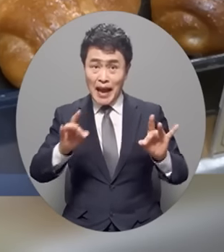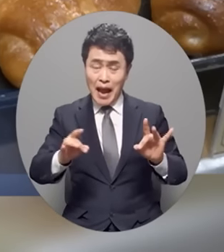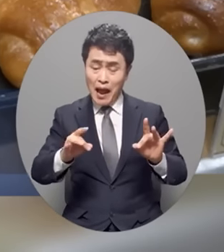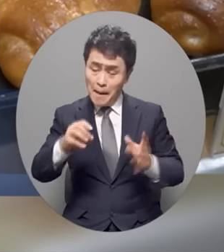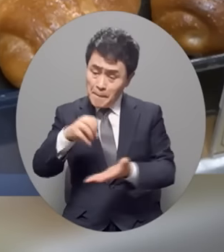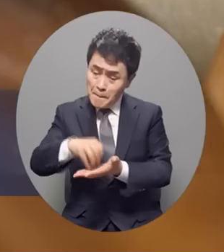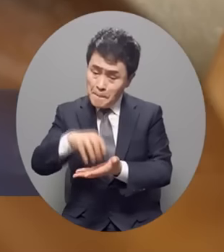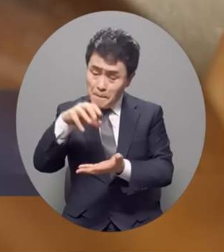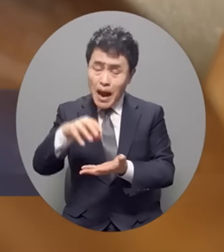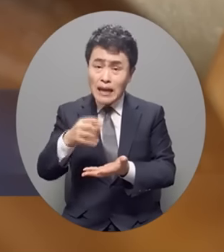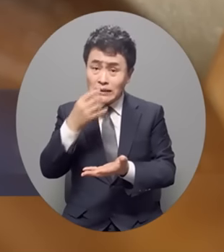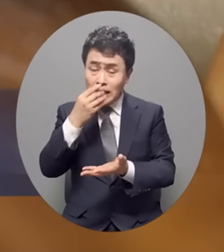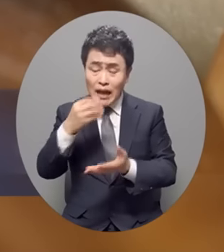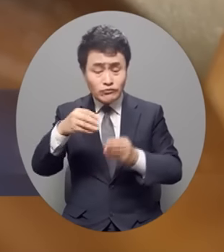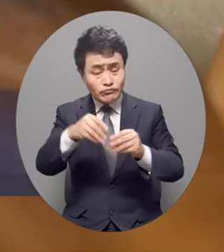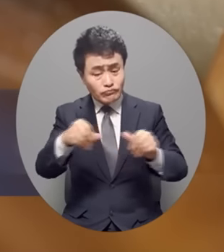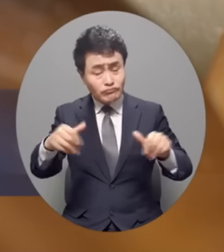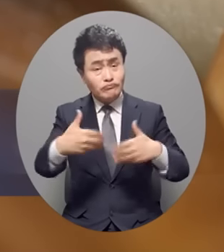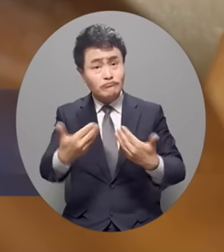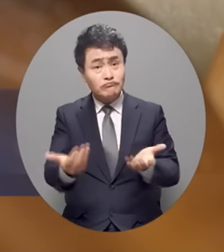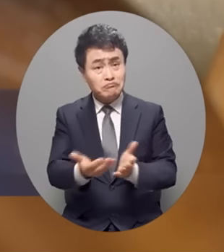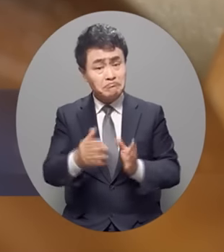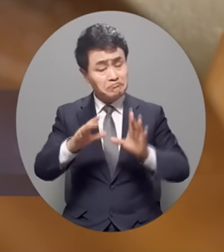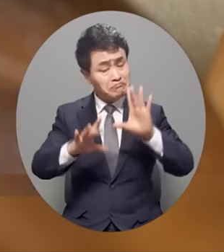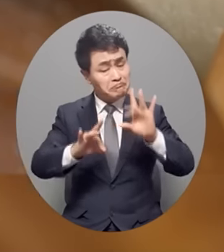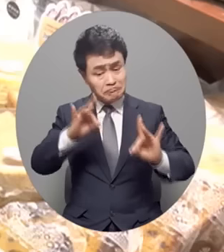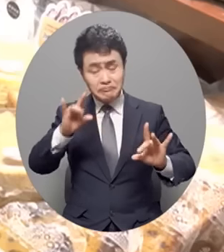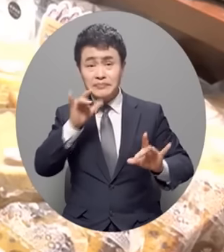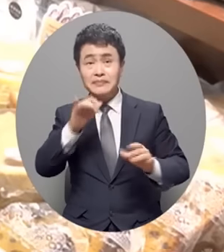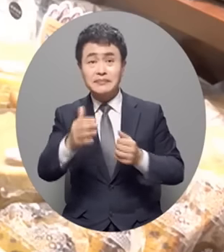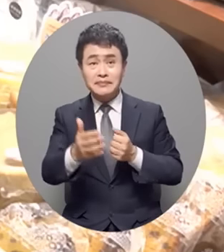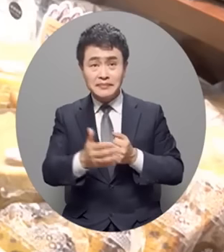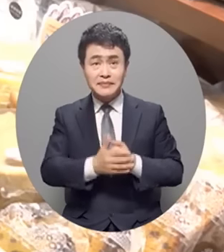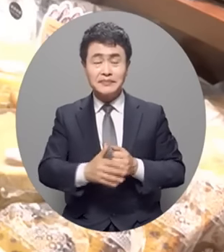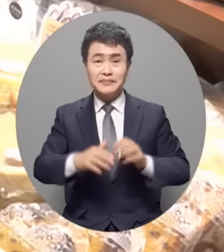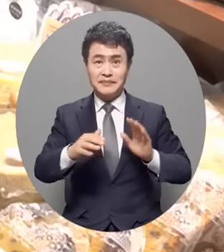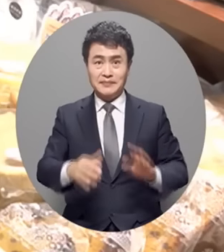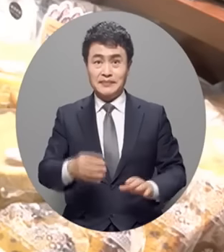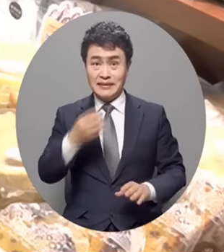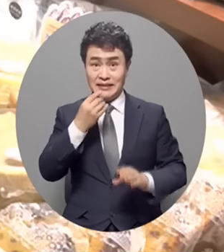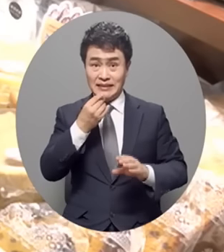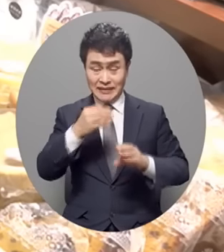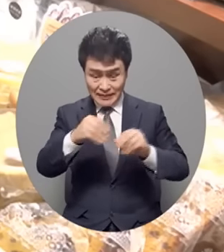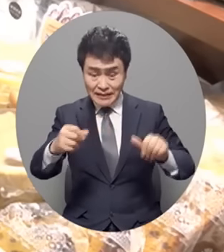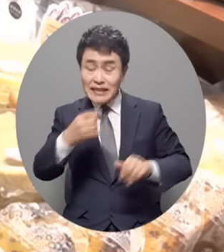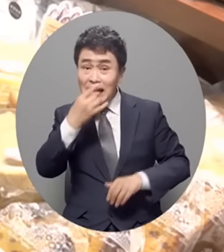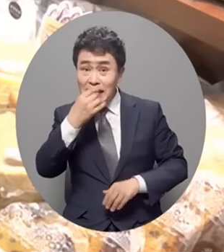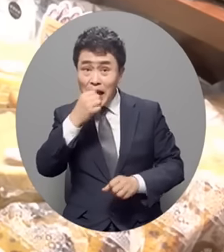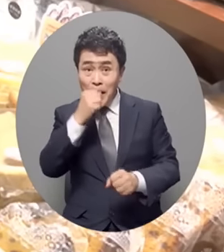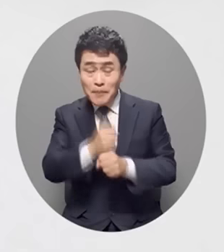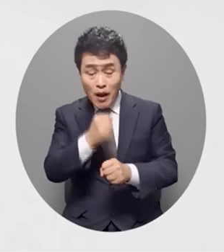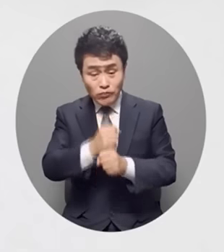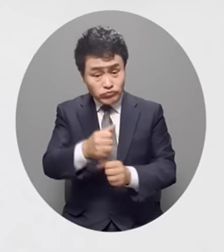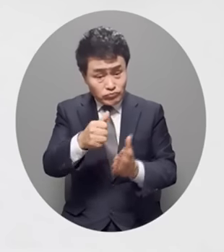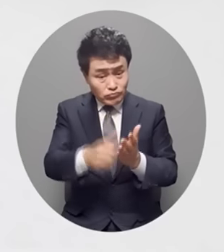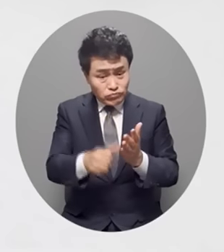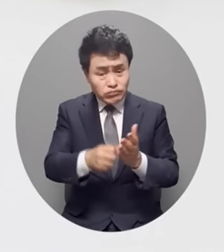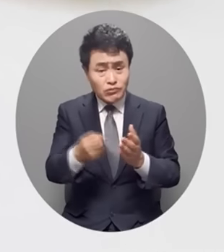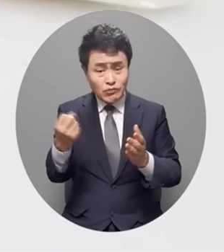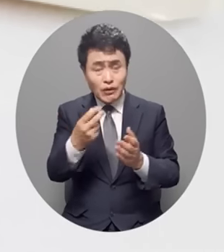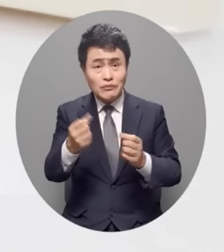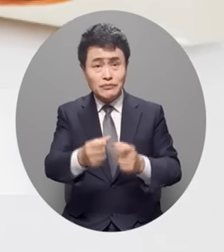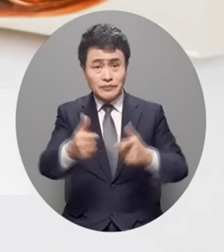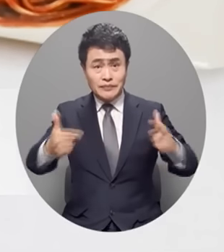빵에 가루쌀을 넣어도 쫄깃거리는 면이 있어서. 가루쌀로 만든 제품들도 속속 출시를 앞두고